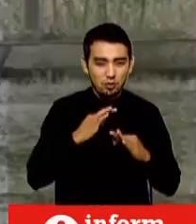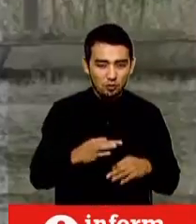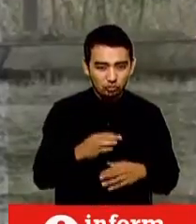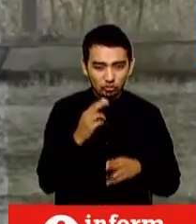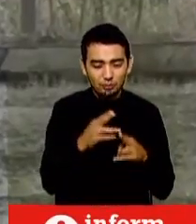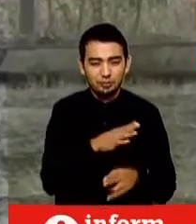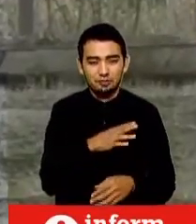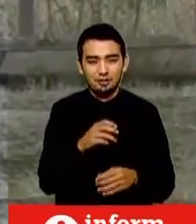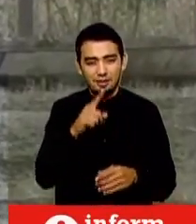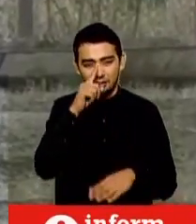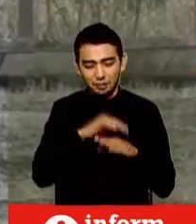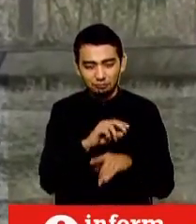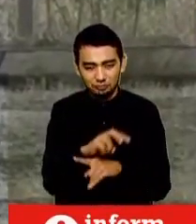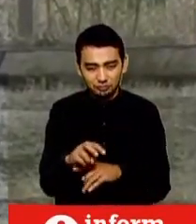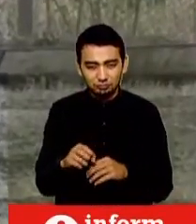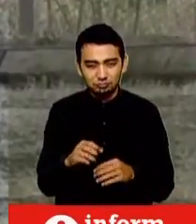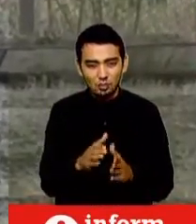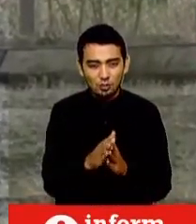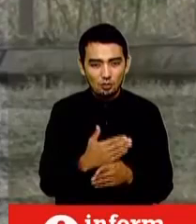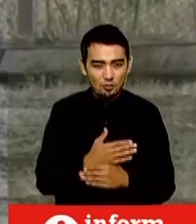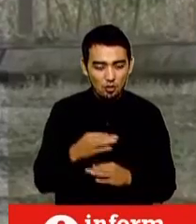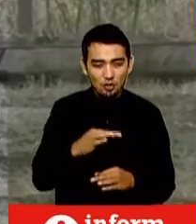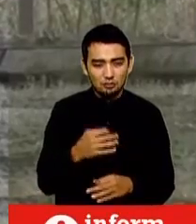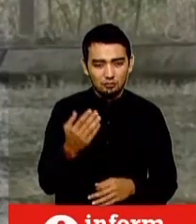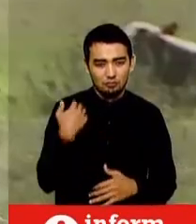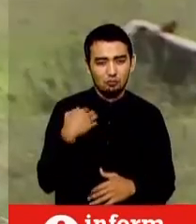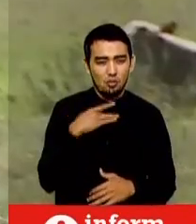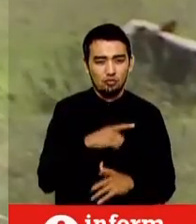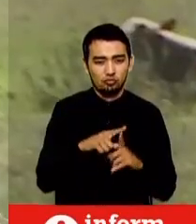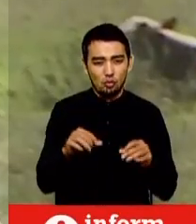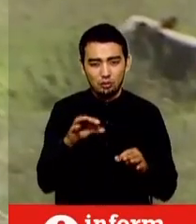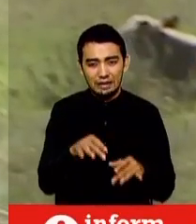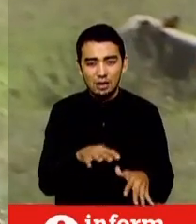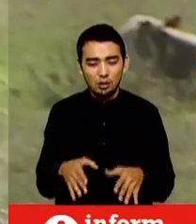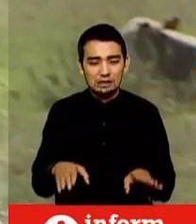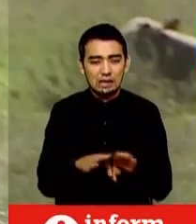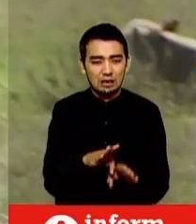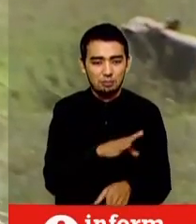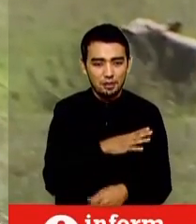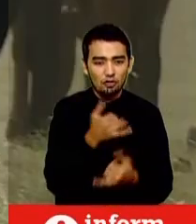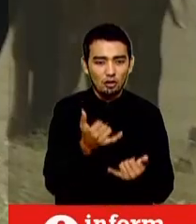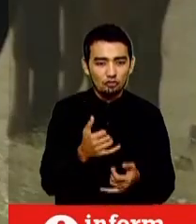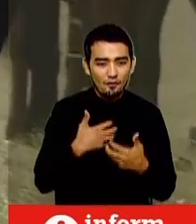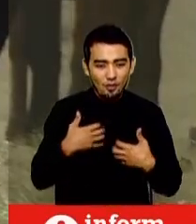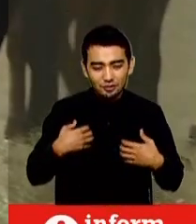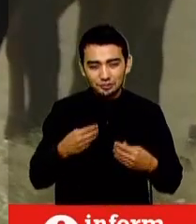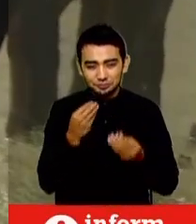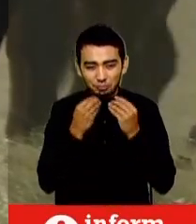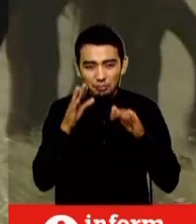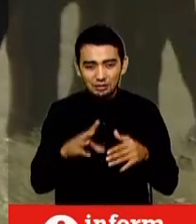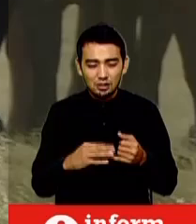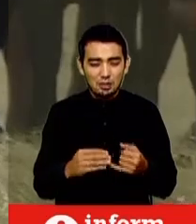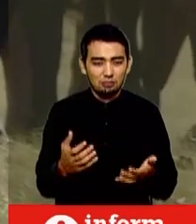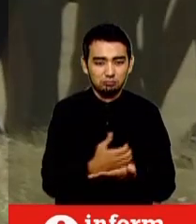жүгінгендерін айтады. Бірақ талай мекеменің табалдырығын тоздырғанымызбен іс жабулы күйінде қалды дейді. Енді малымызды жаятын жер таппай отырмыз